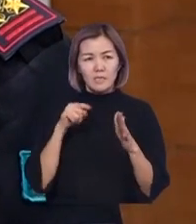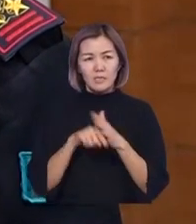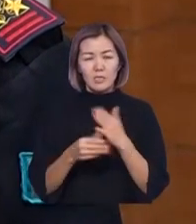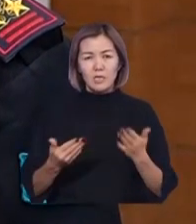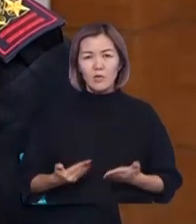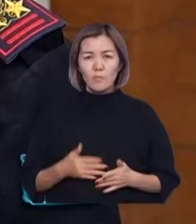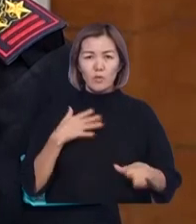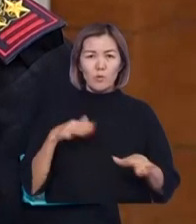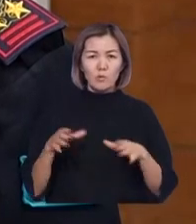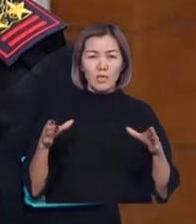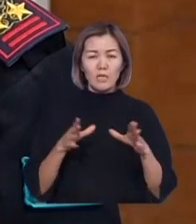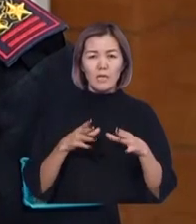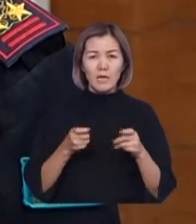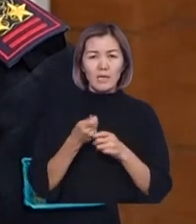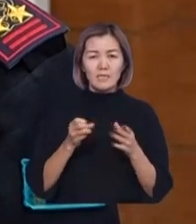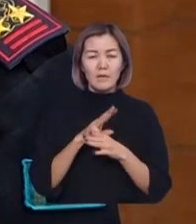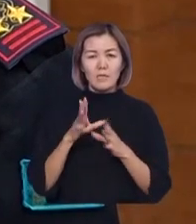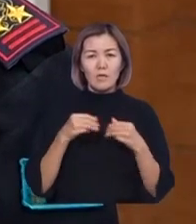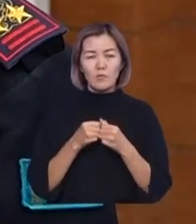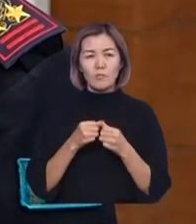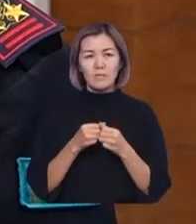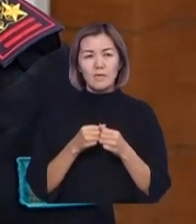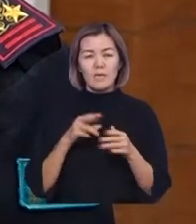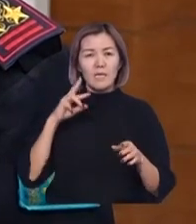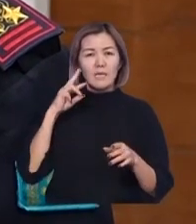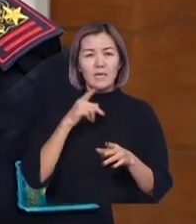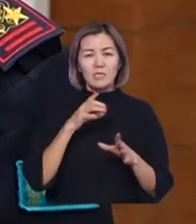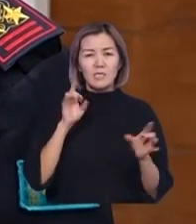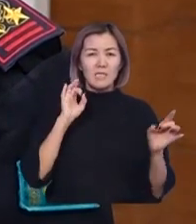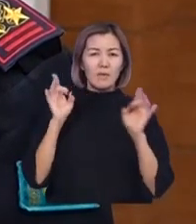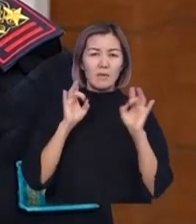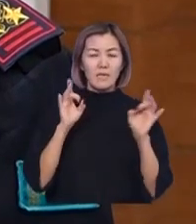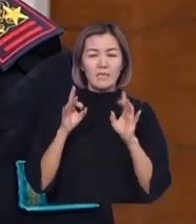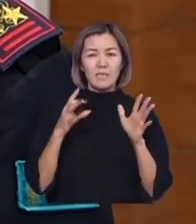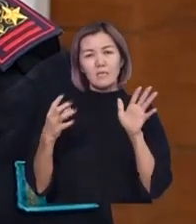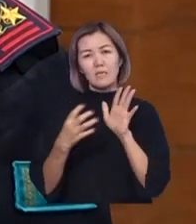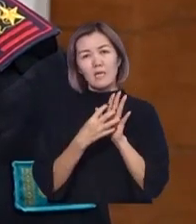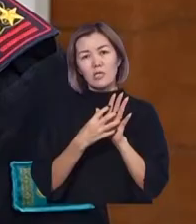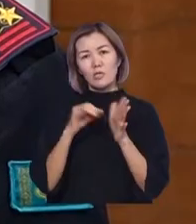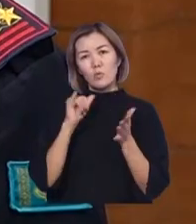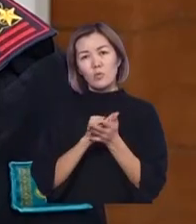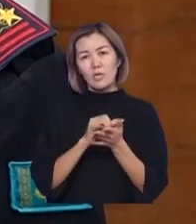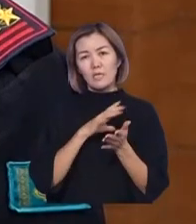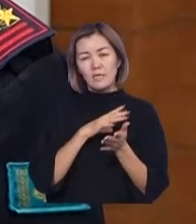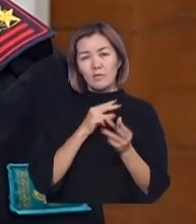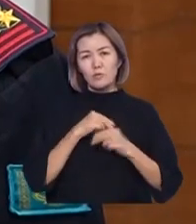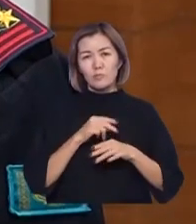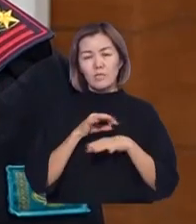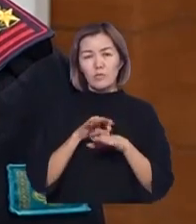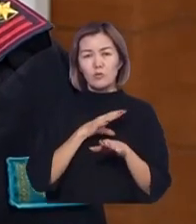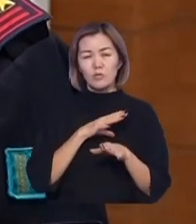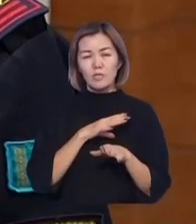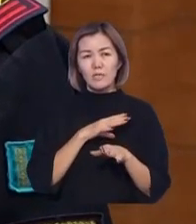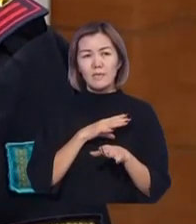әлеуметтік тұрғыда аз қамтылған отбасыларға иісті газ және түтін датчиктерін орнату жұмыстарымен айналысып